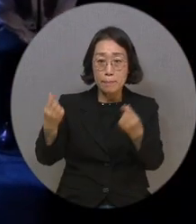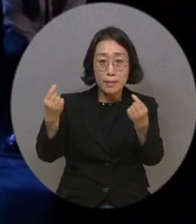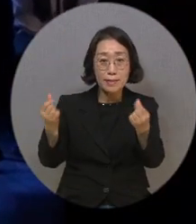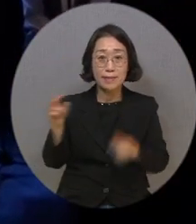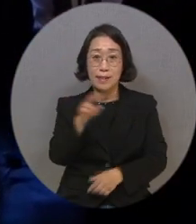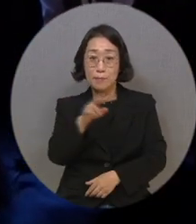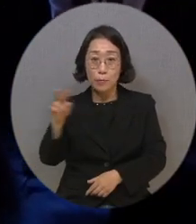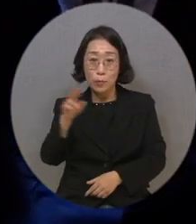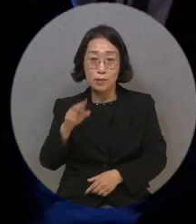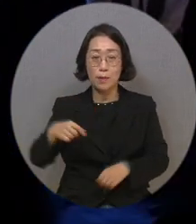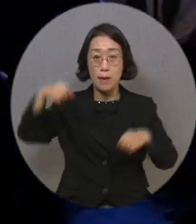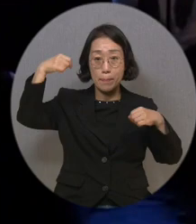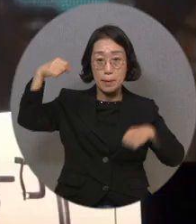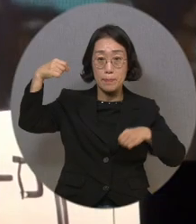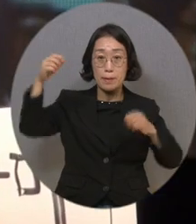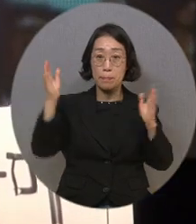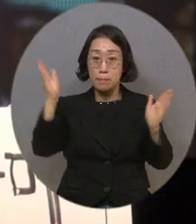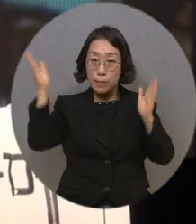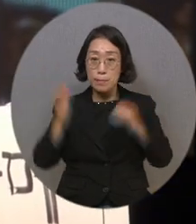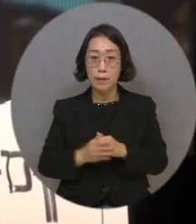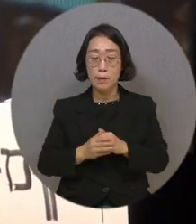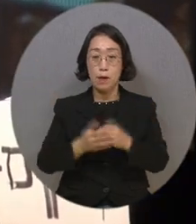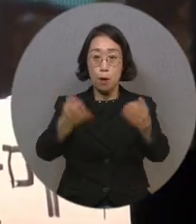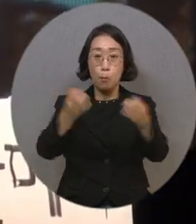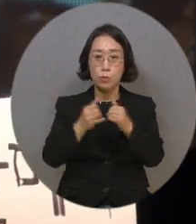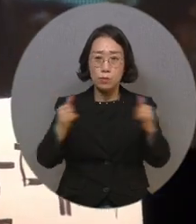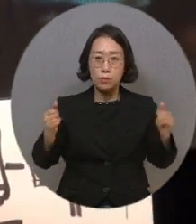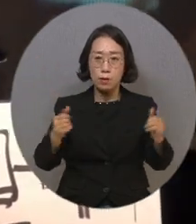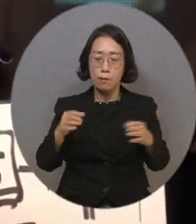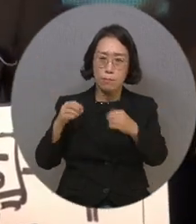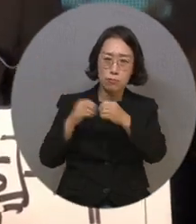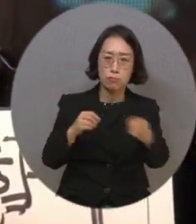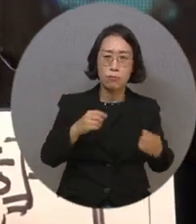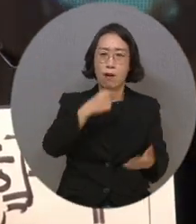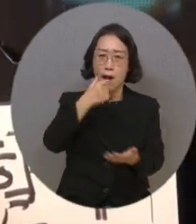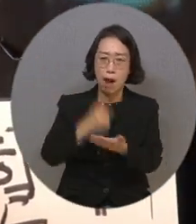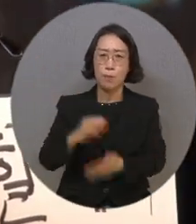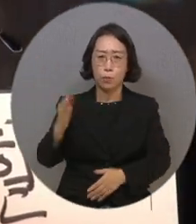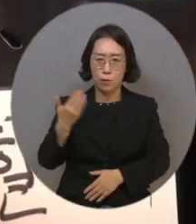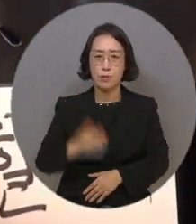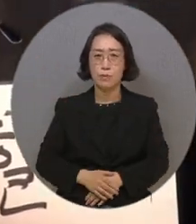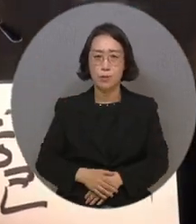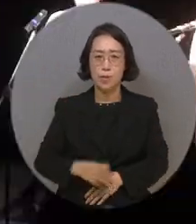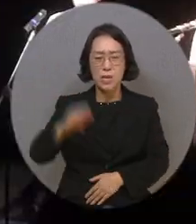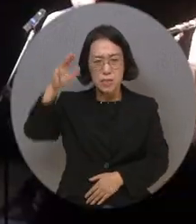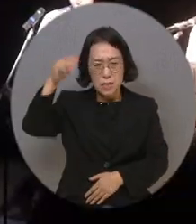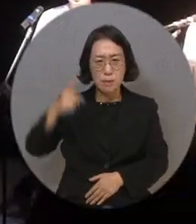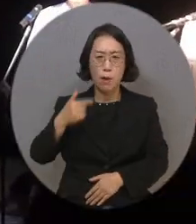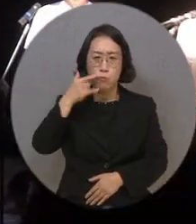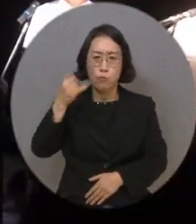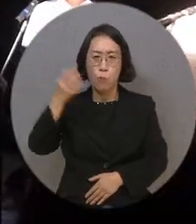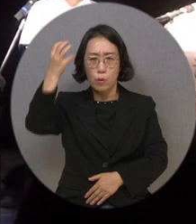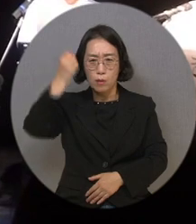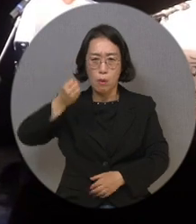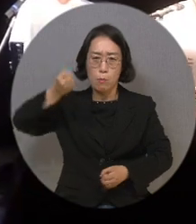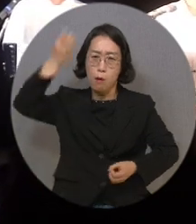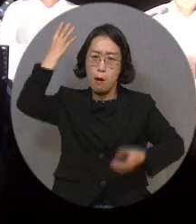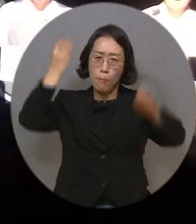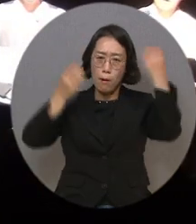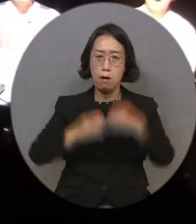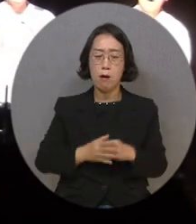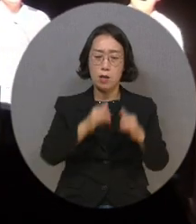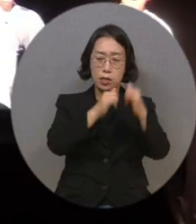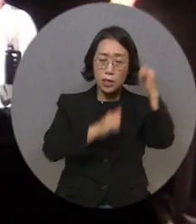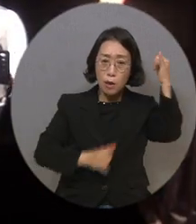모습으로 묘사한 이번 창작극은 관객에게 아픈 울림을 주었습니다. 치매로 잊혀지는 부모, 기억 속에 잊혀지는